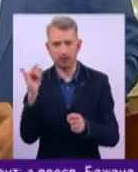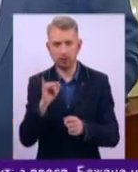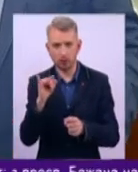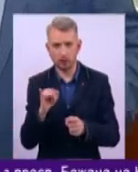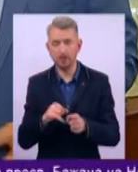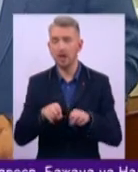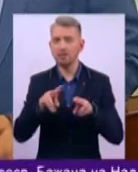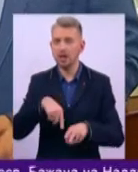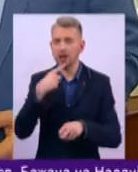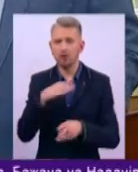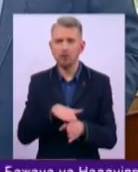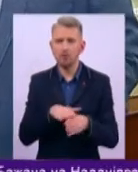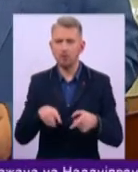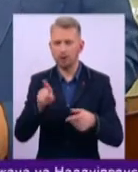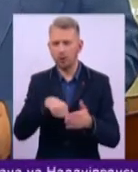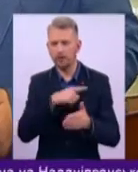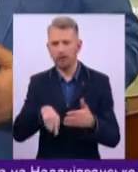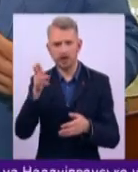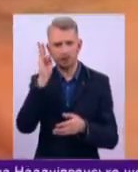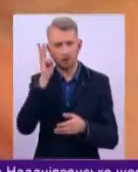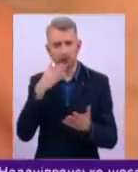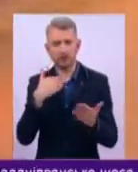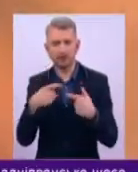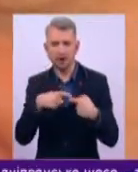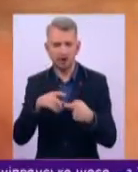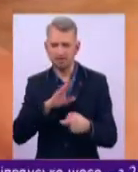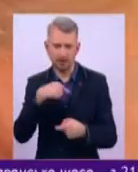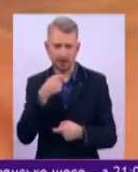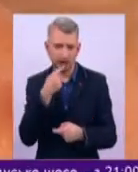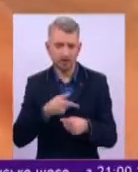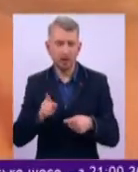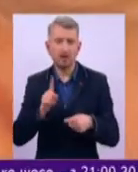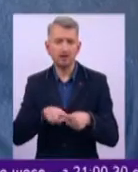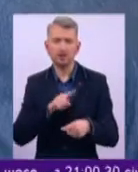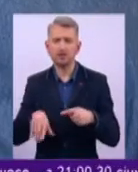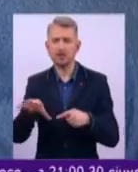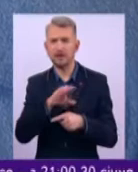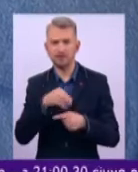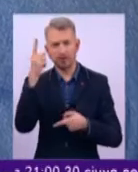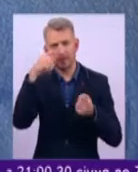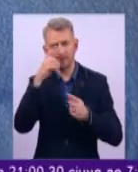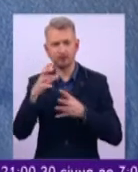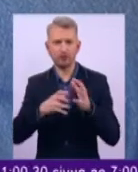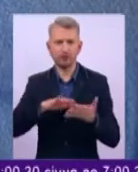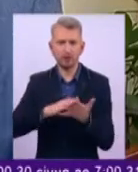Експерти кажуть, про повне розірвання дипломатичних взаємин між країнами не йде. Це, швидше за все, маневри у світових